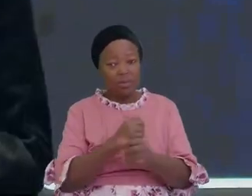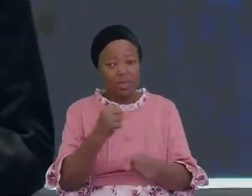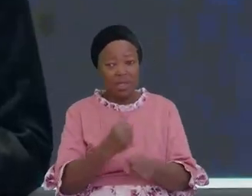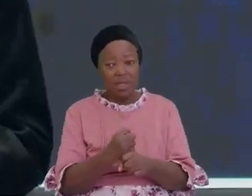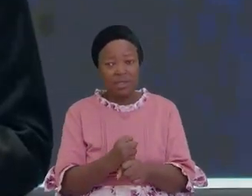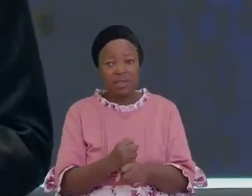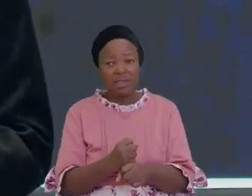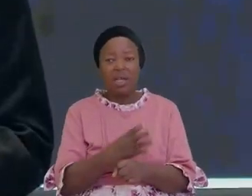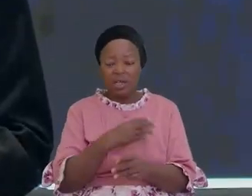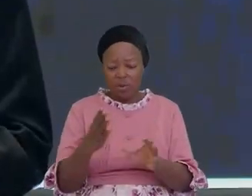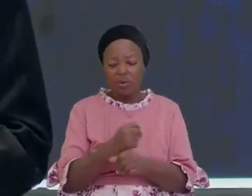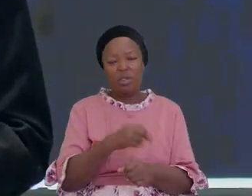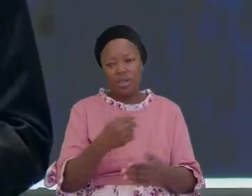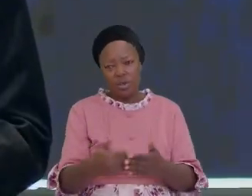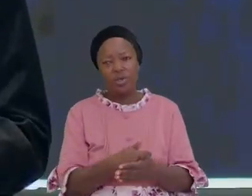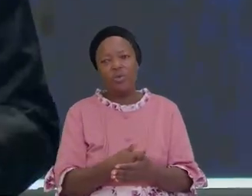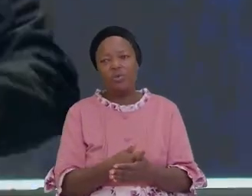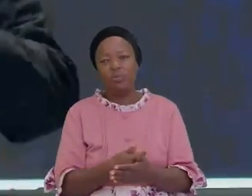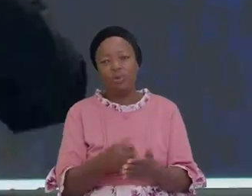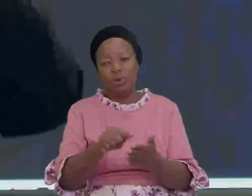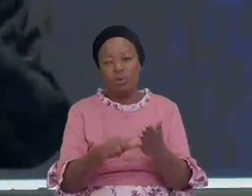Maintenant, après quelques années, j'ai eu une nouvelle copie du livre.